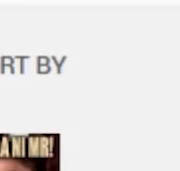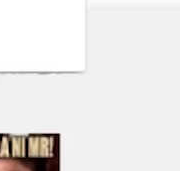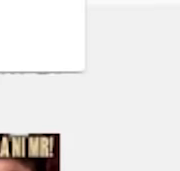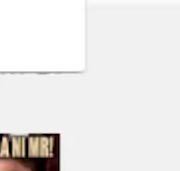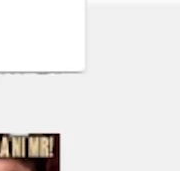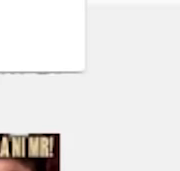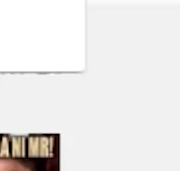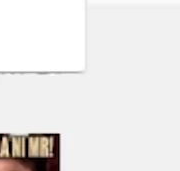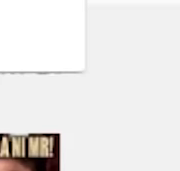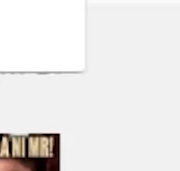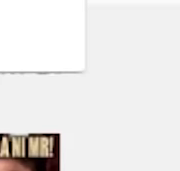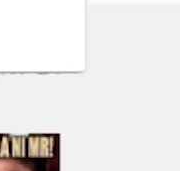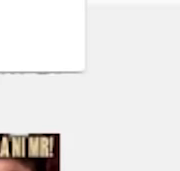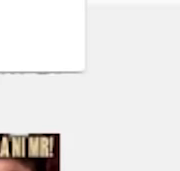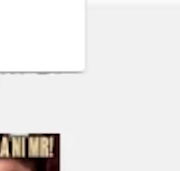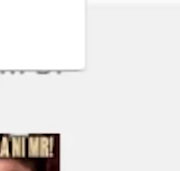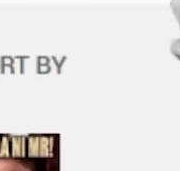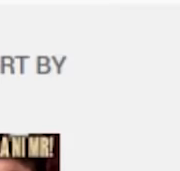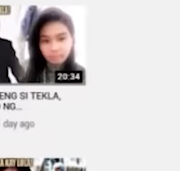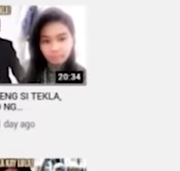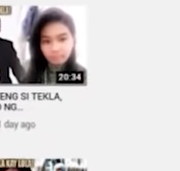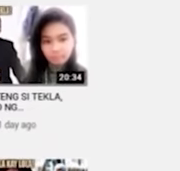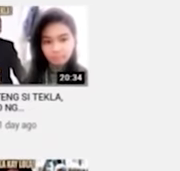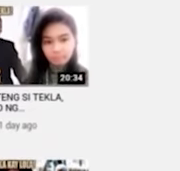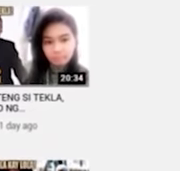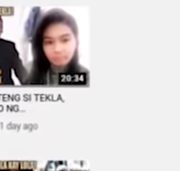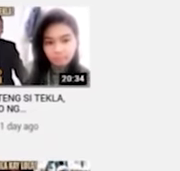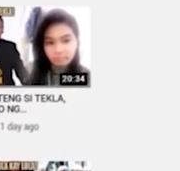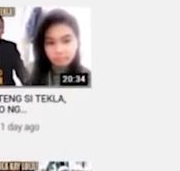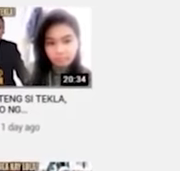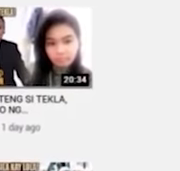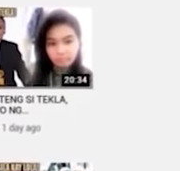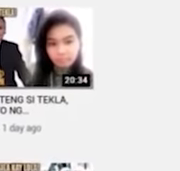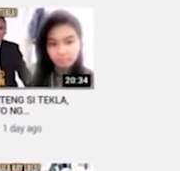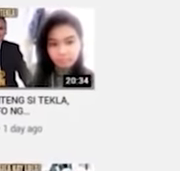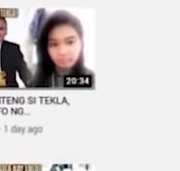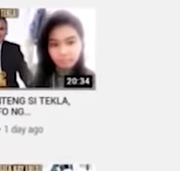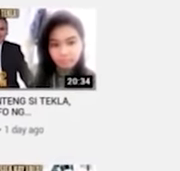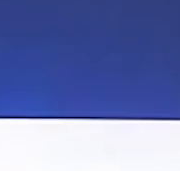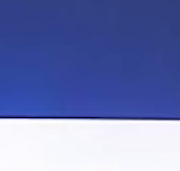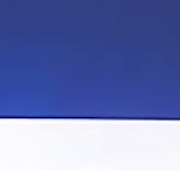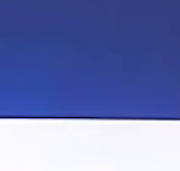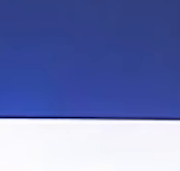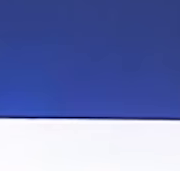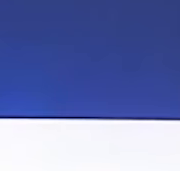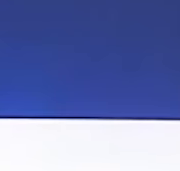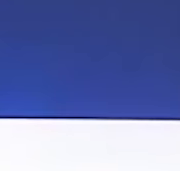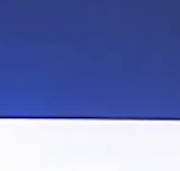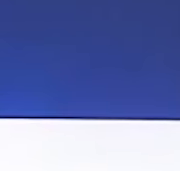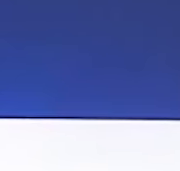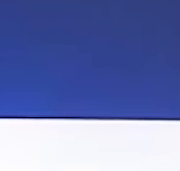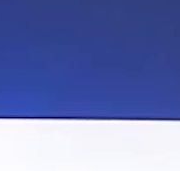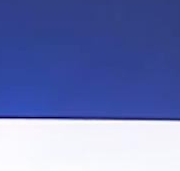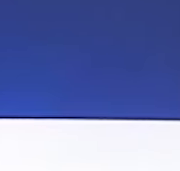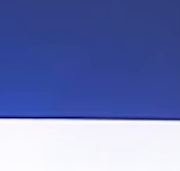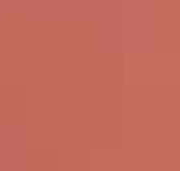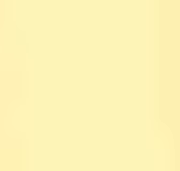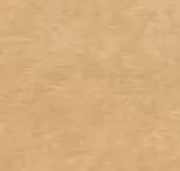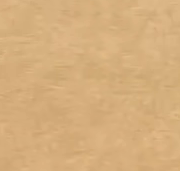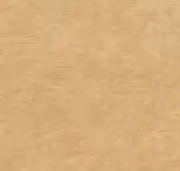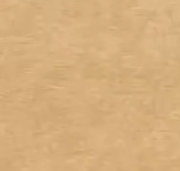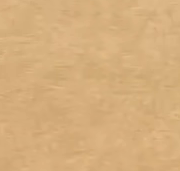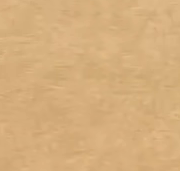dyan para lagi po kayong nabibigyan ng notifications po galing po sa Rafi Tulfo In Action YouTube